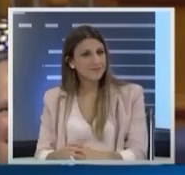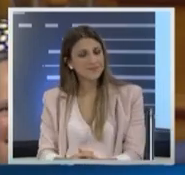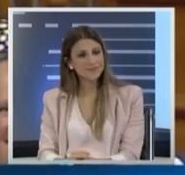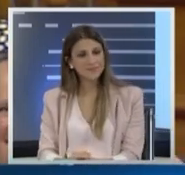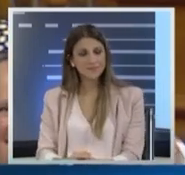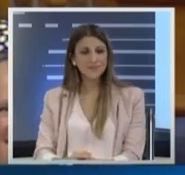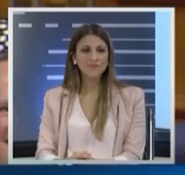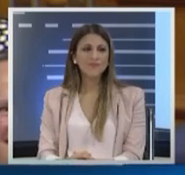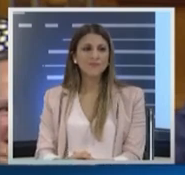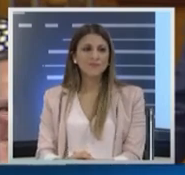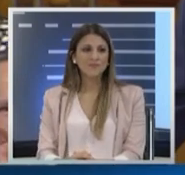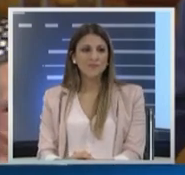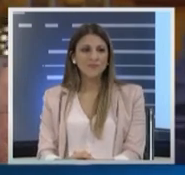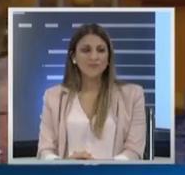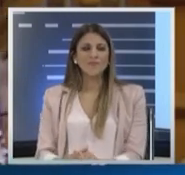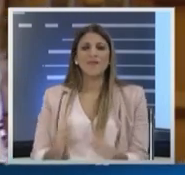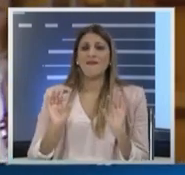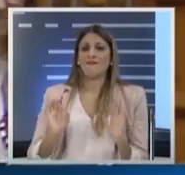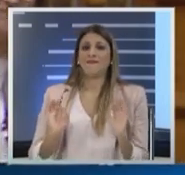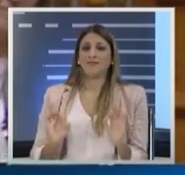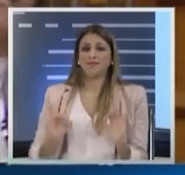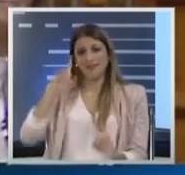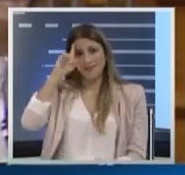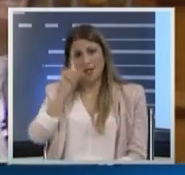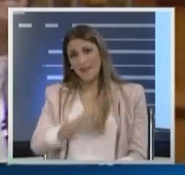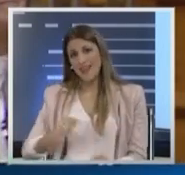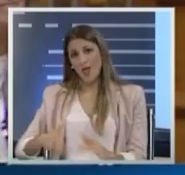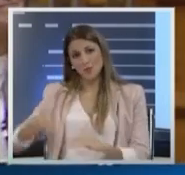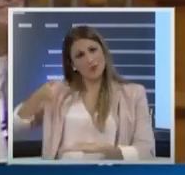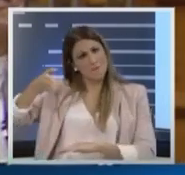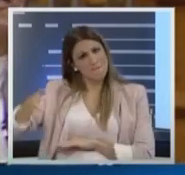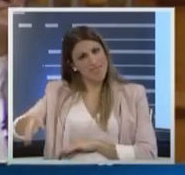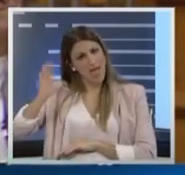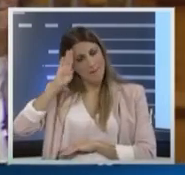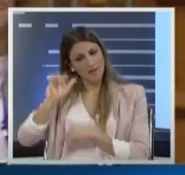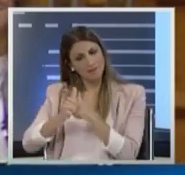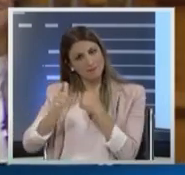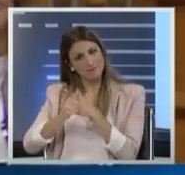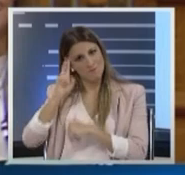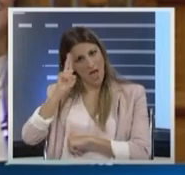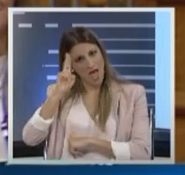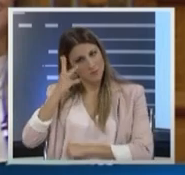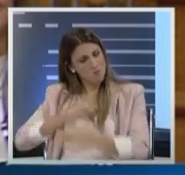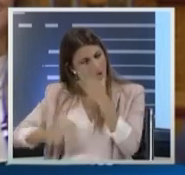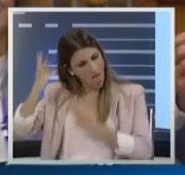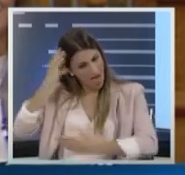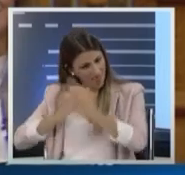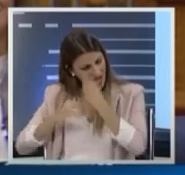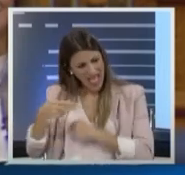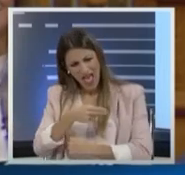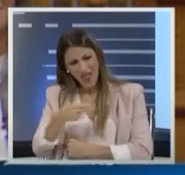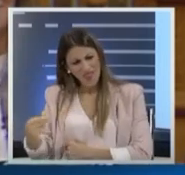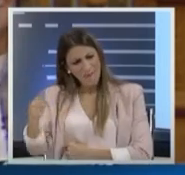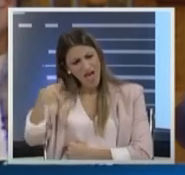Μάθαινε. Το Χάρβαρντ ήταν. Μάθαινε. Δεν μάθαινε βέβαια για το 60 και για την υπόθεση Λαμπράκη, αλλά